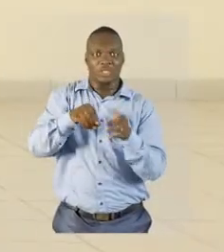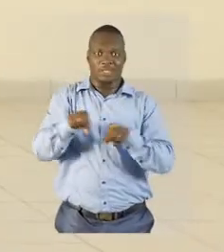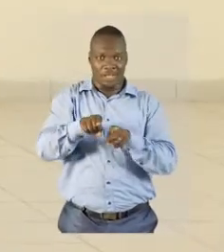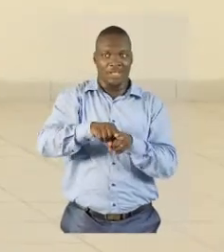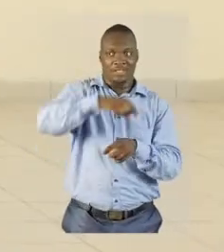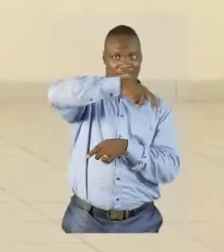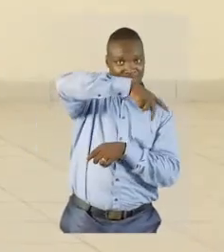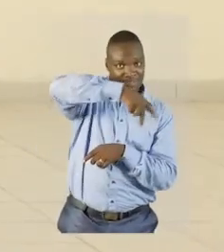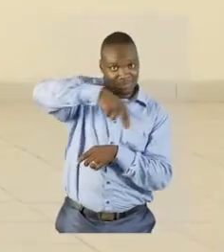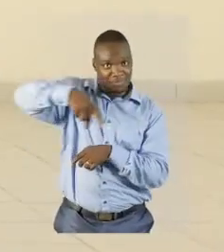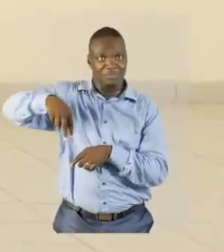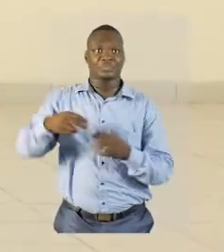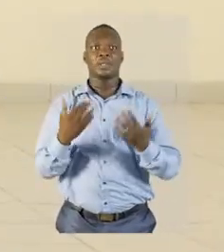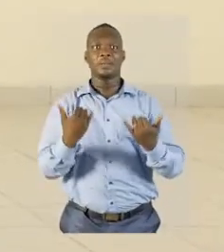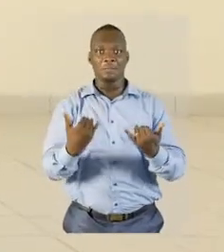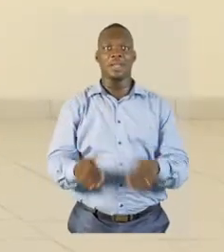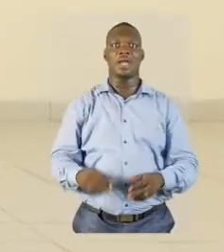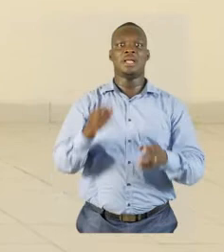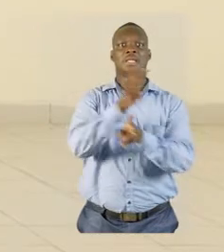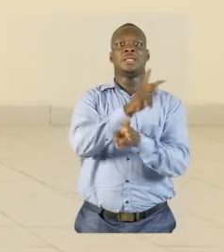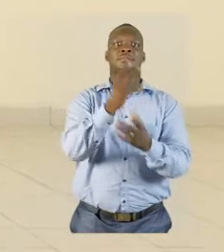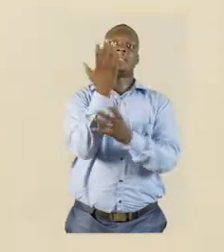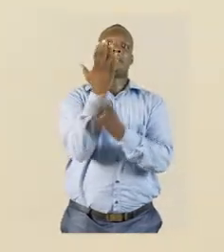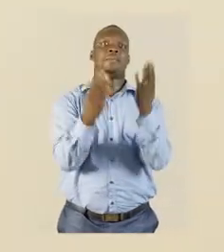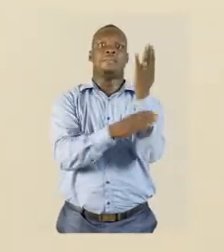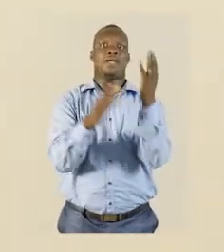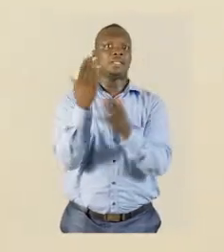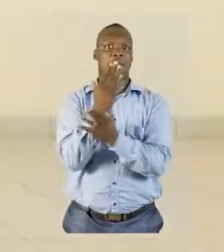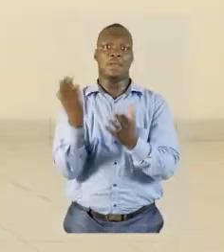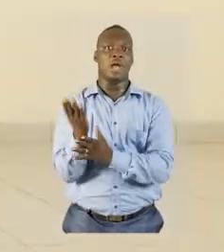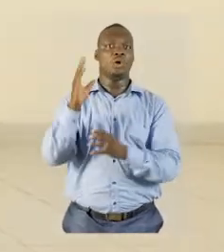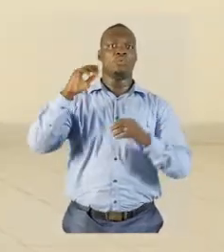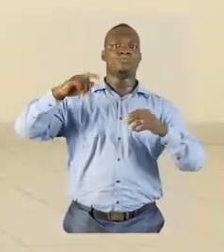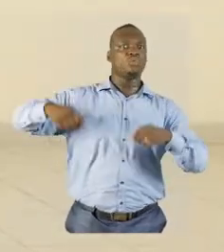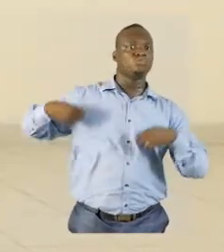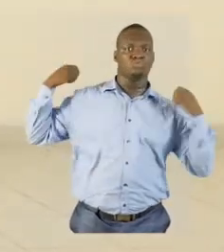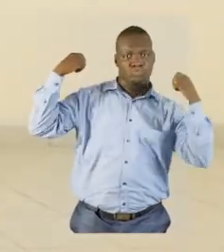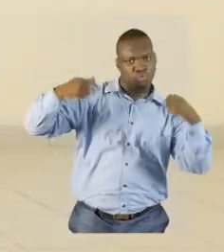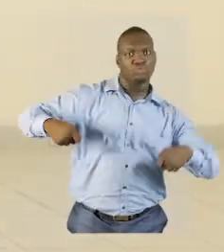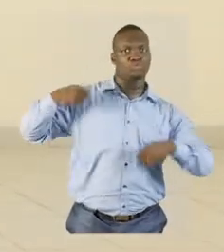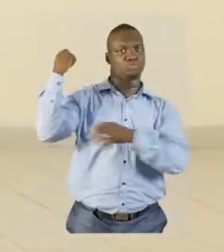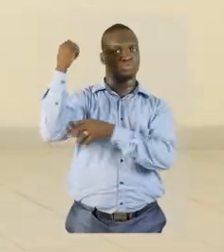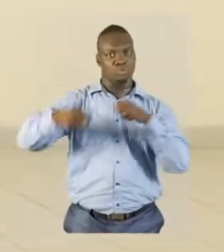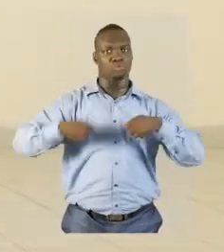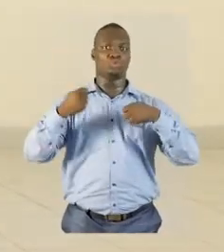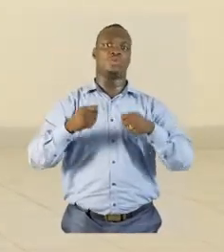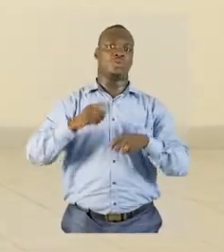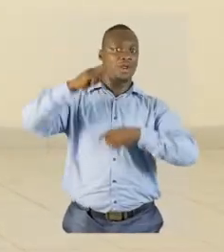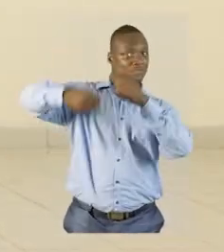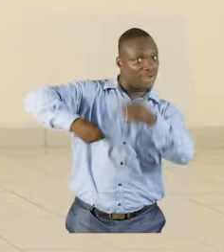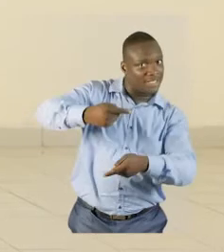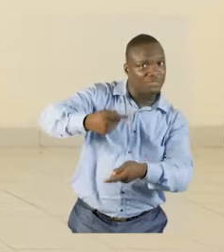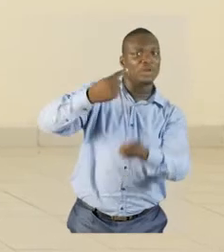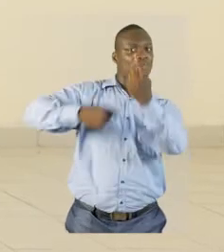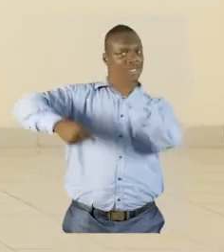on va faire des ronds de bras. On fait des ronds de bras. Très bien. Dans l'autre sens aussi. Et on